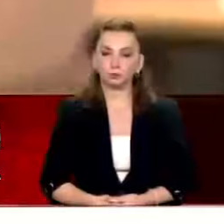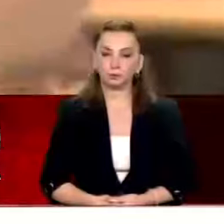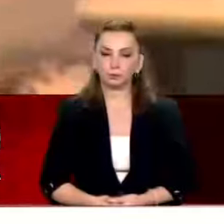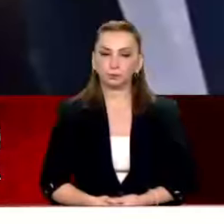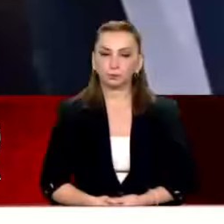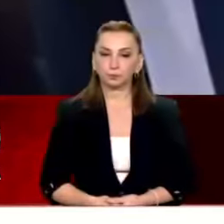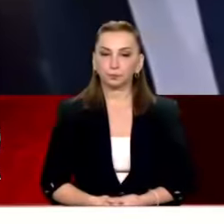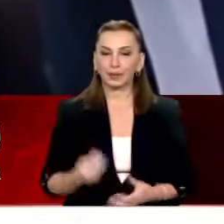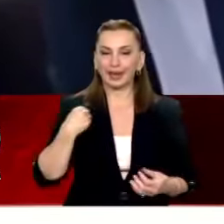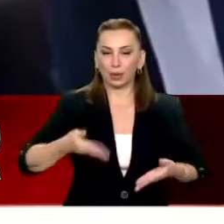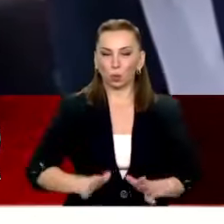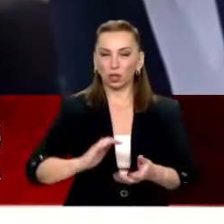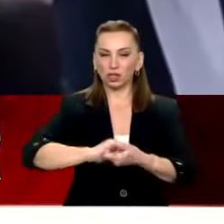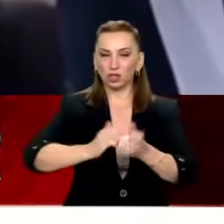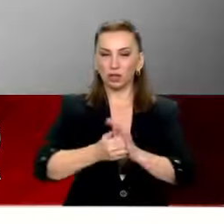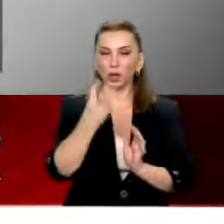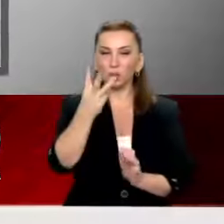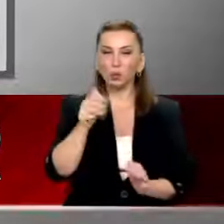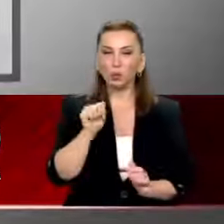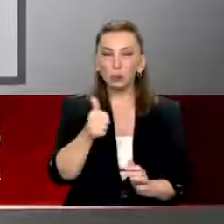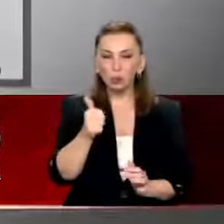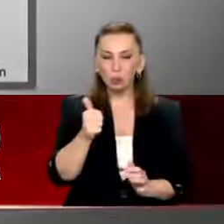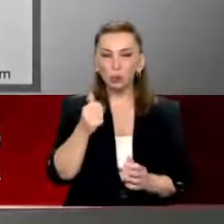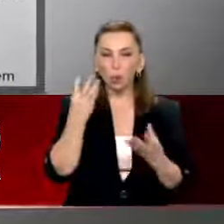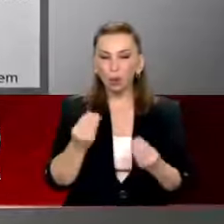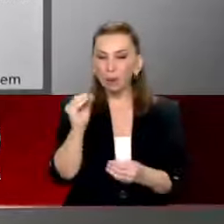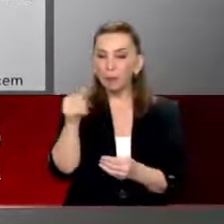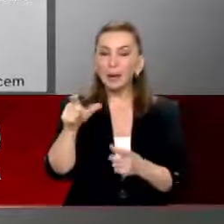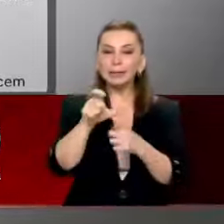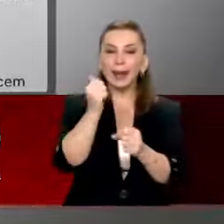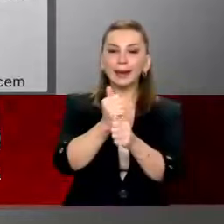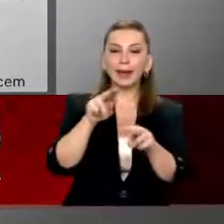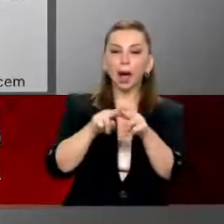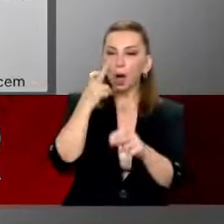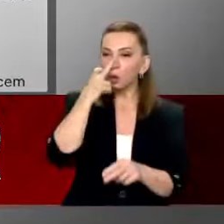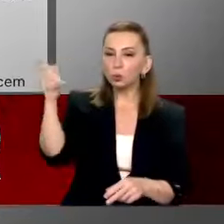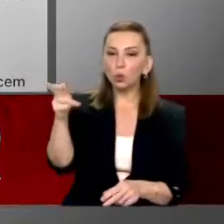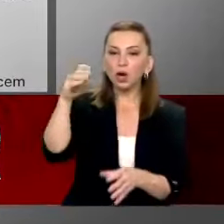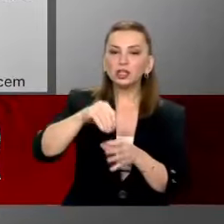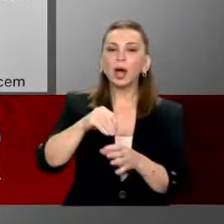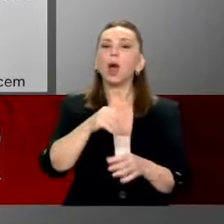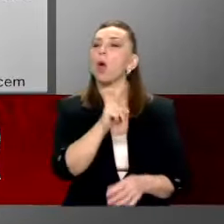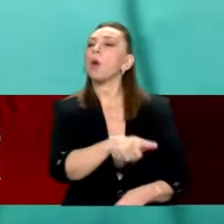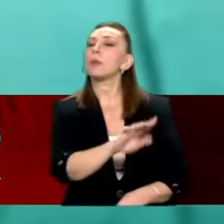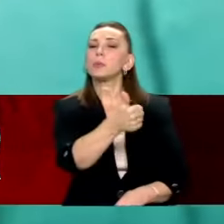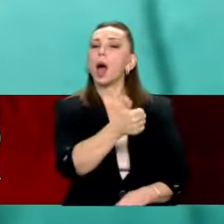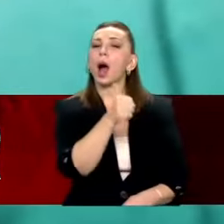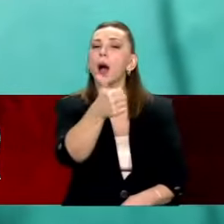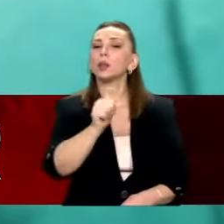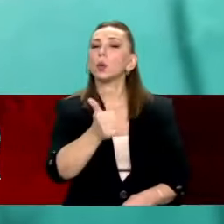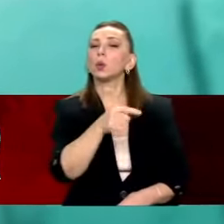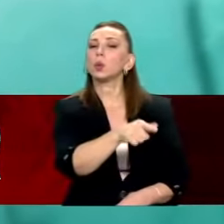Yok Yenidoğan Çetesi 3 gün yaşayan bebeği sgk'yı dolandırmak için 6 gün yaşamış gibi gösterdi